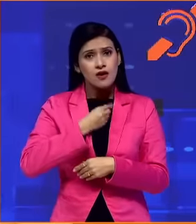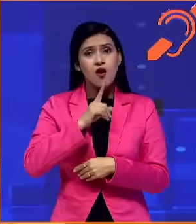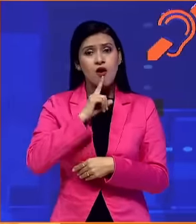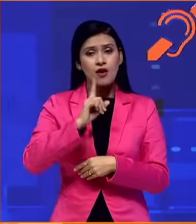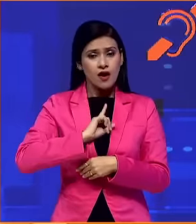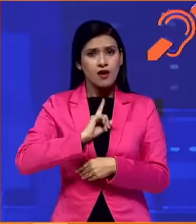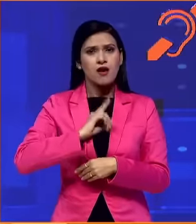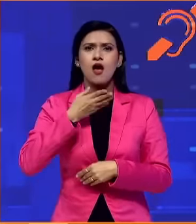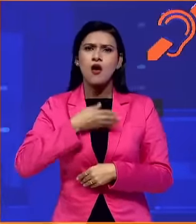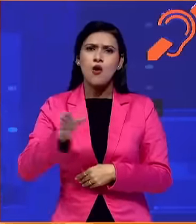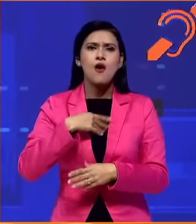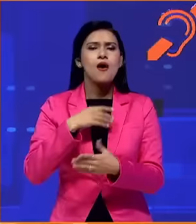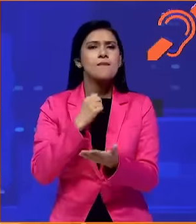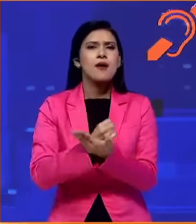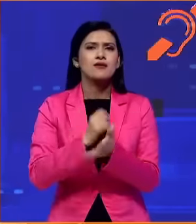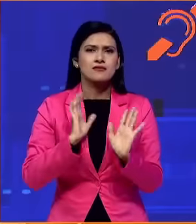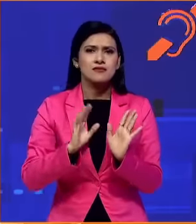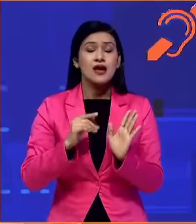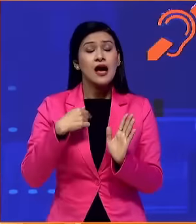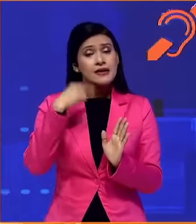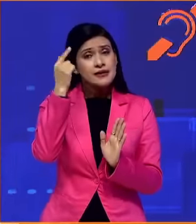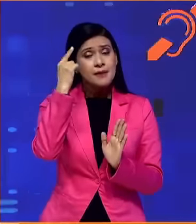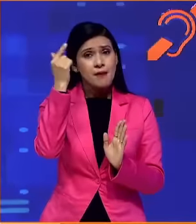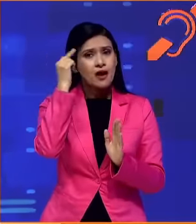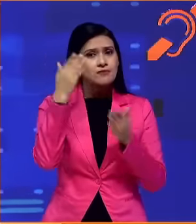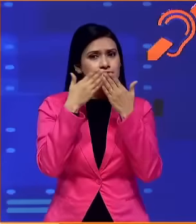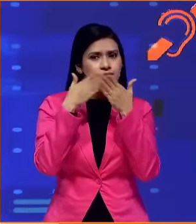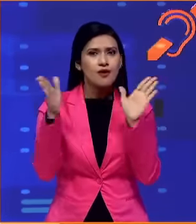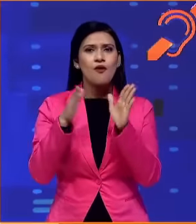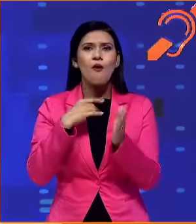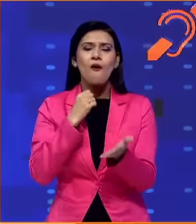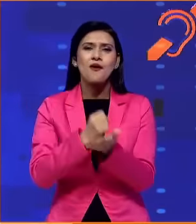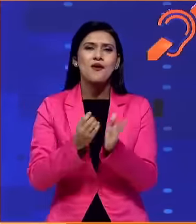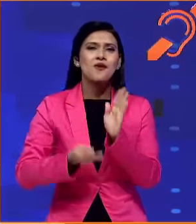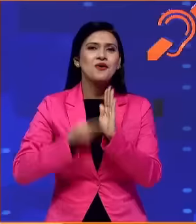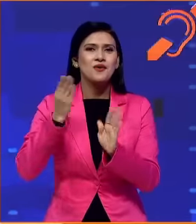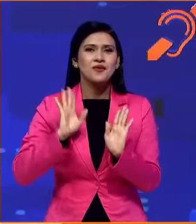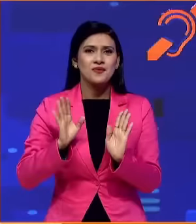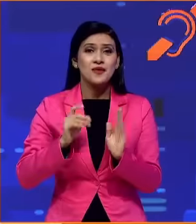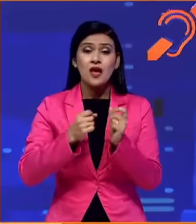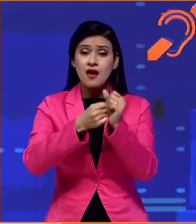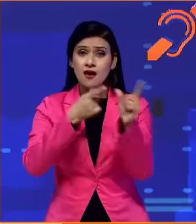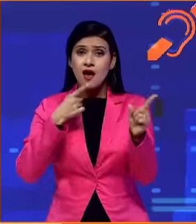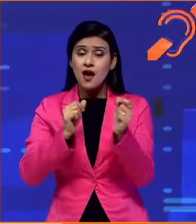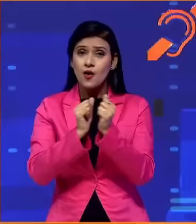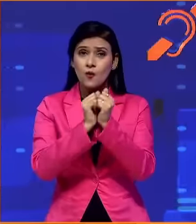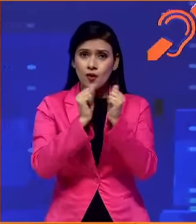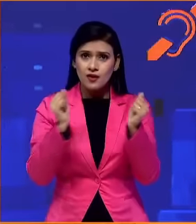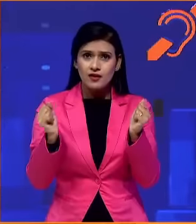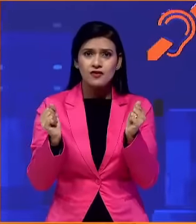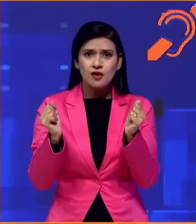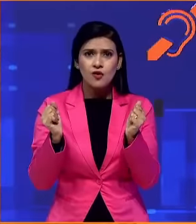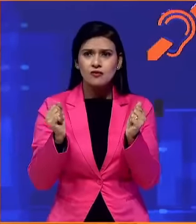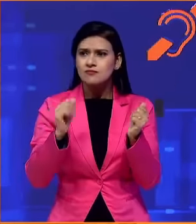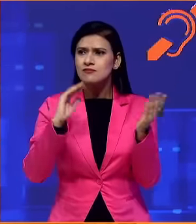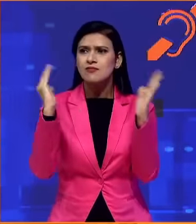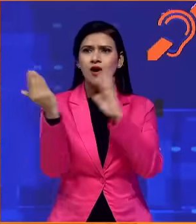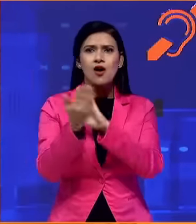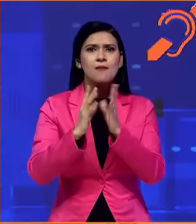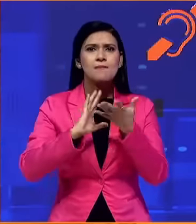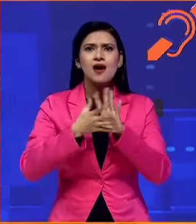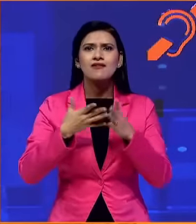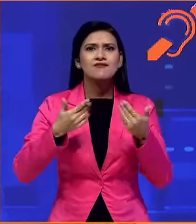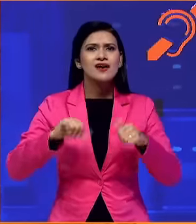औरमुझेलगताहैकियह मानसिकताव्यापकहोनीचाहिएक्योंकि रामकेबिनादुनियाकीकल्पनानहींकीजासकती,